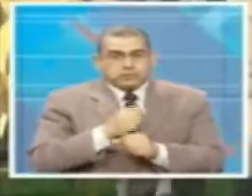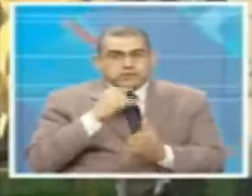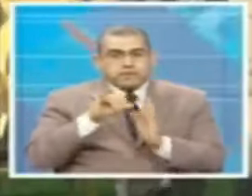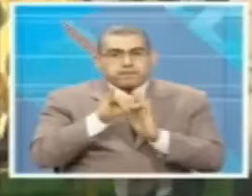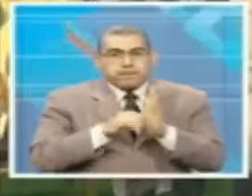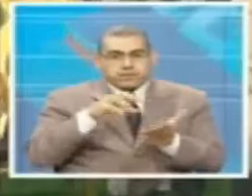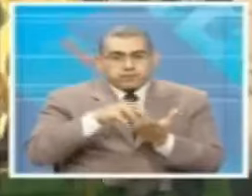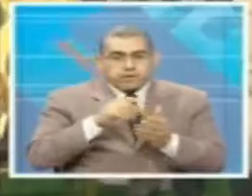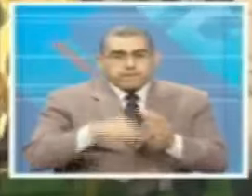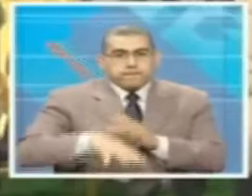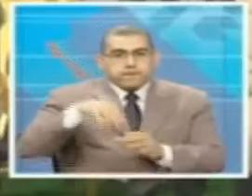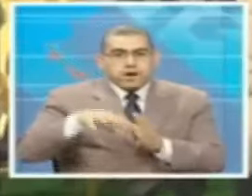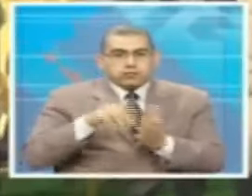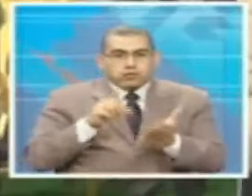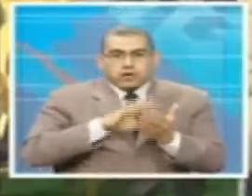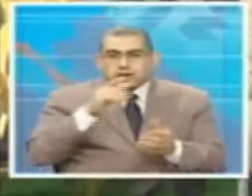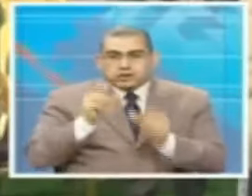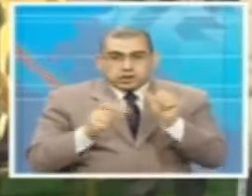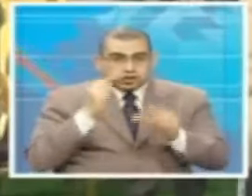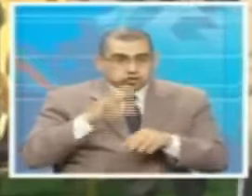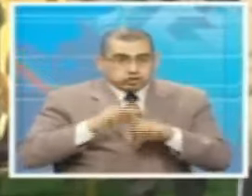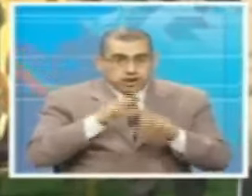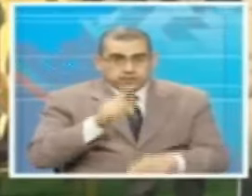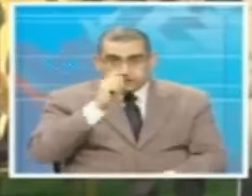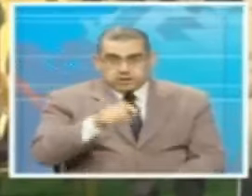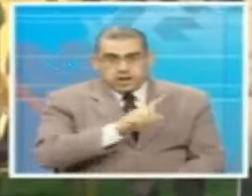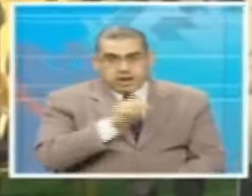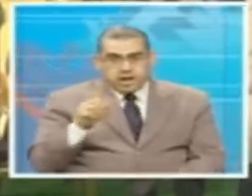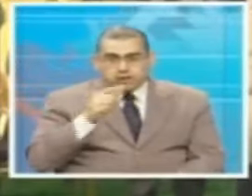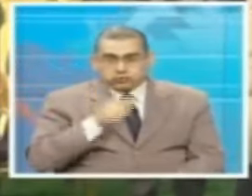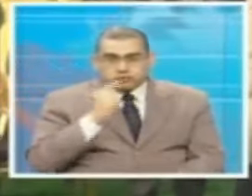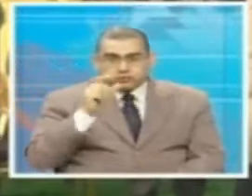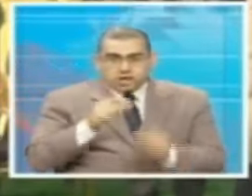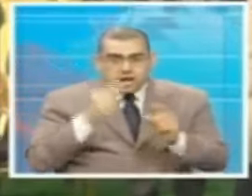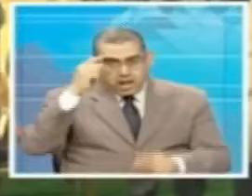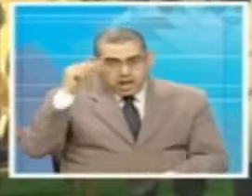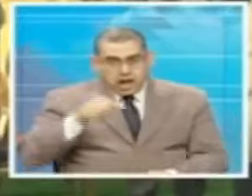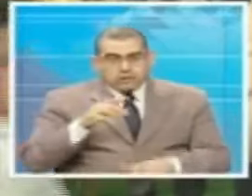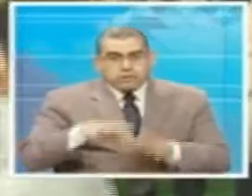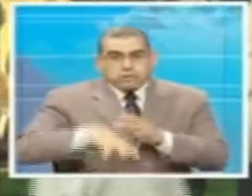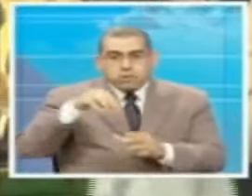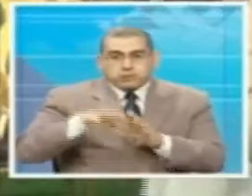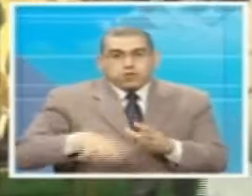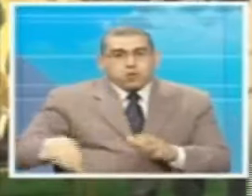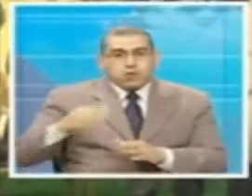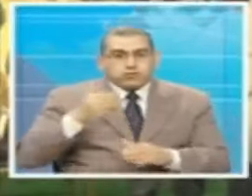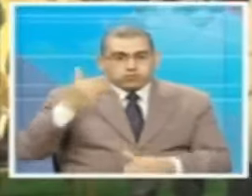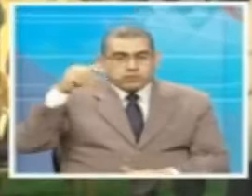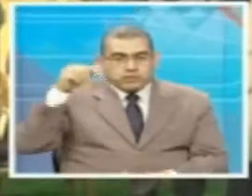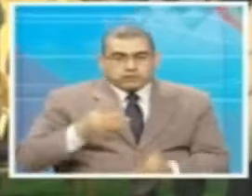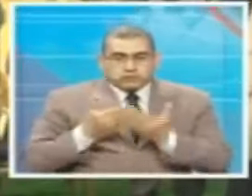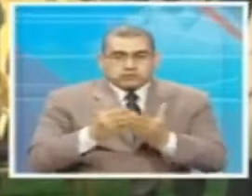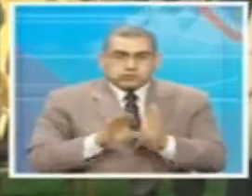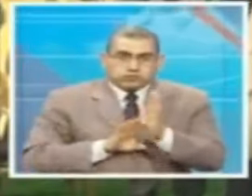هذه المشروعات انه لن يضار احد، وعلى المواطن ان يعي ان تلك هذه المشروعات سوف تخدم